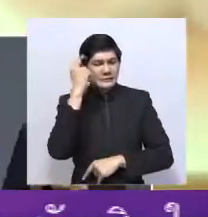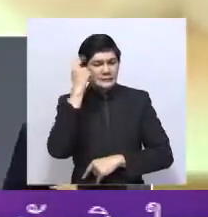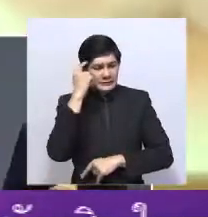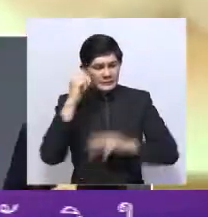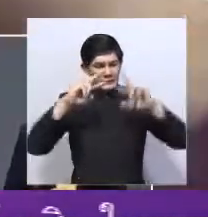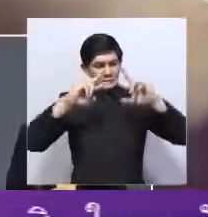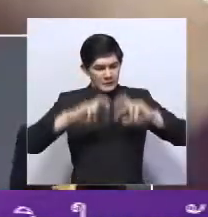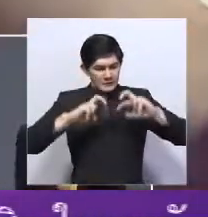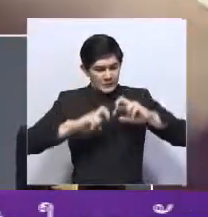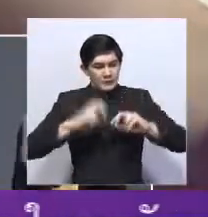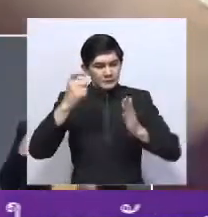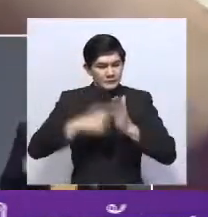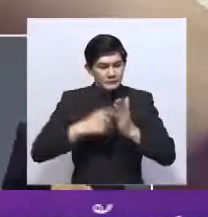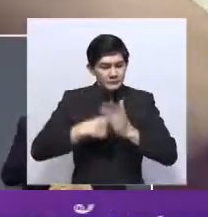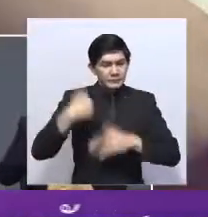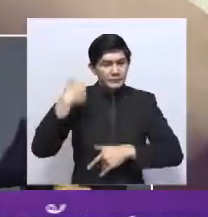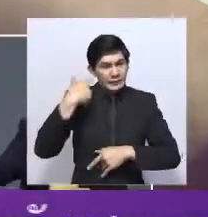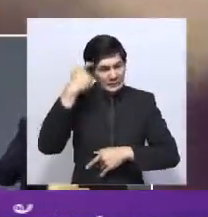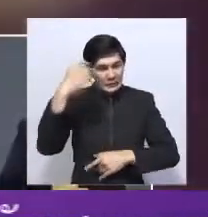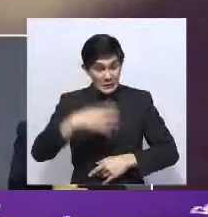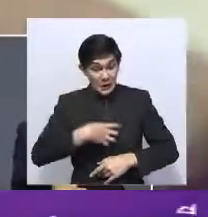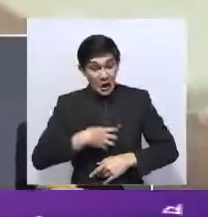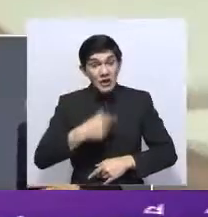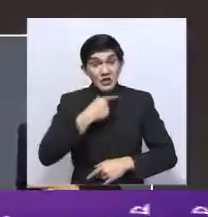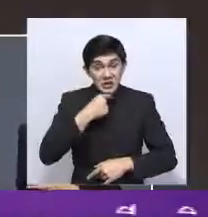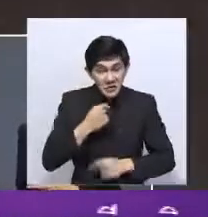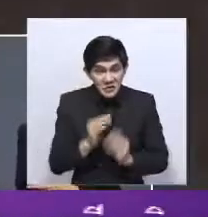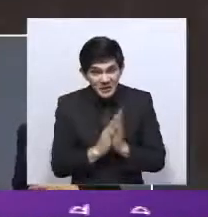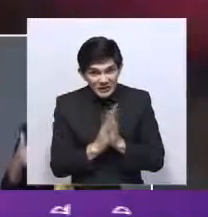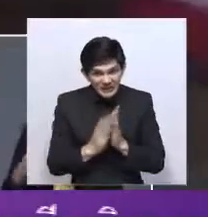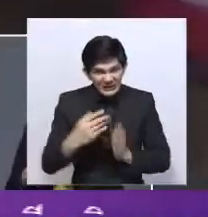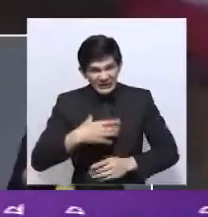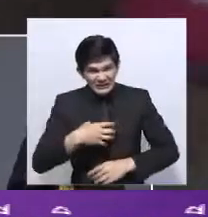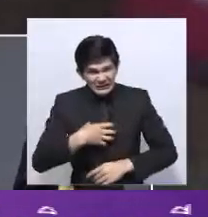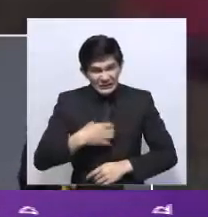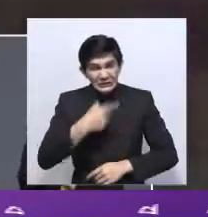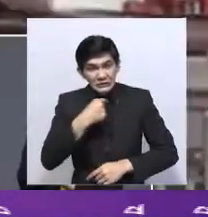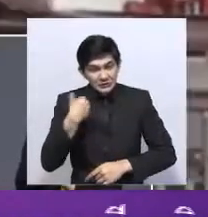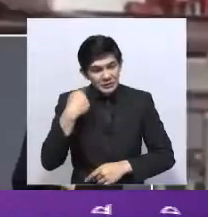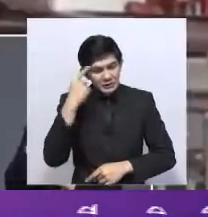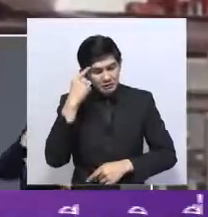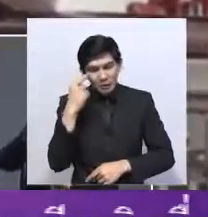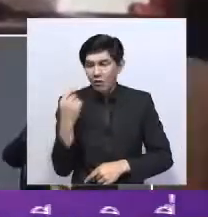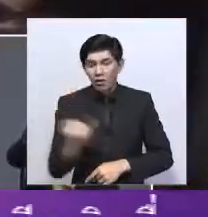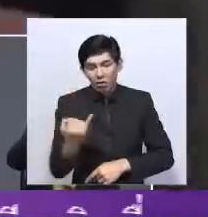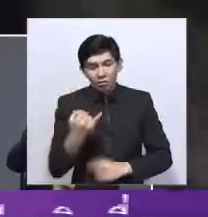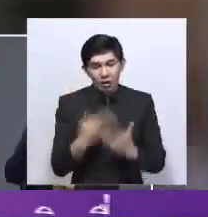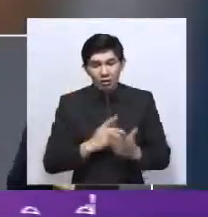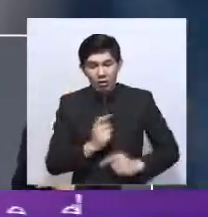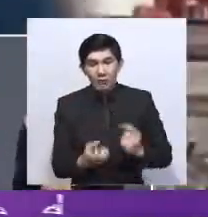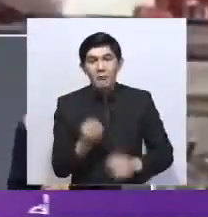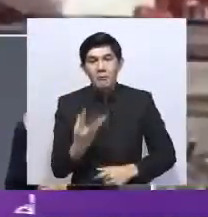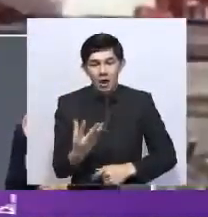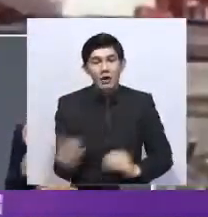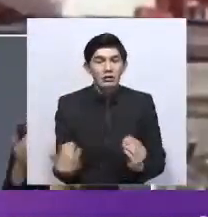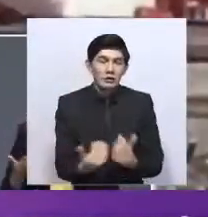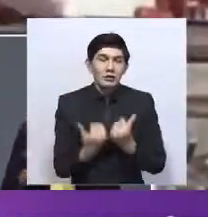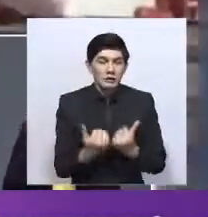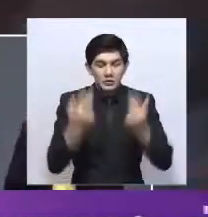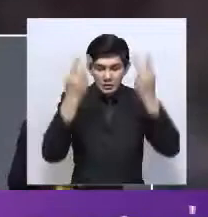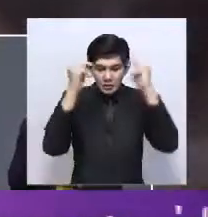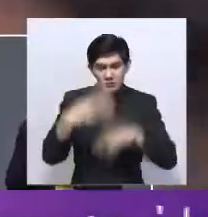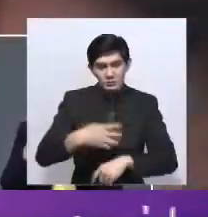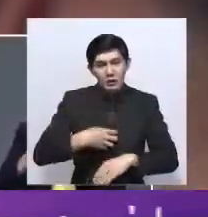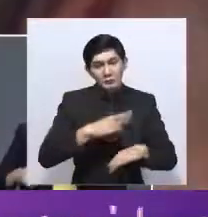เคราะห์ด้วยเหตุผลบางครั้งความอยากได้ความโลภก็เป็นจุดอ่อนทำให้เราต้องสูญเสียเงินเป็นจำนวนมากเพราะฉะนั้นนายกรัฐมนต